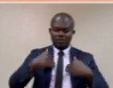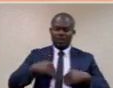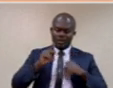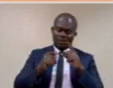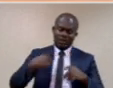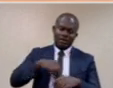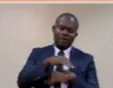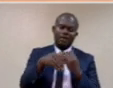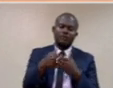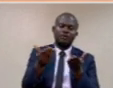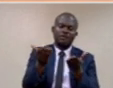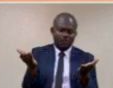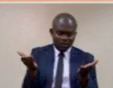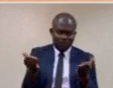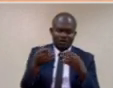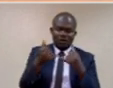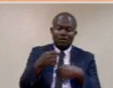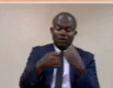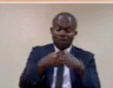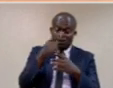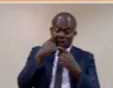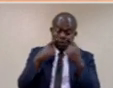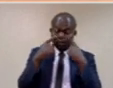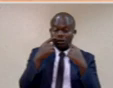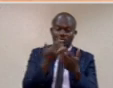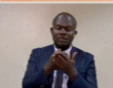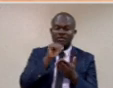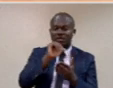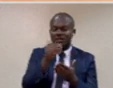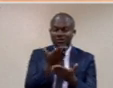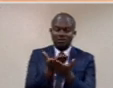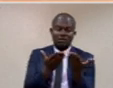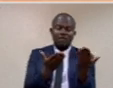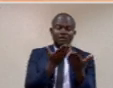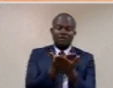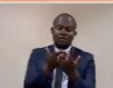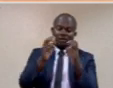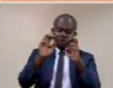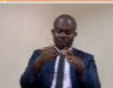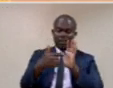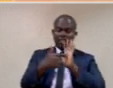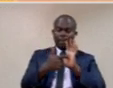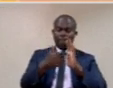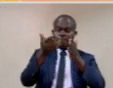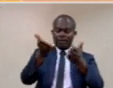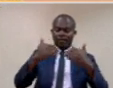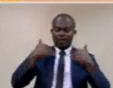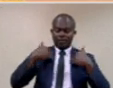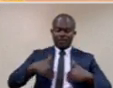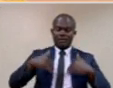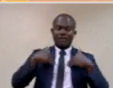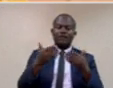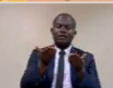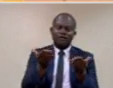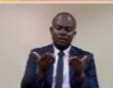bacu itabye n'ubu ngubu turacyarira tubasaba nta kindi tubasaba yuko batwerekaho iyo mibiri